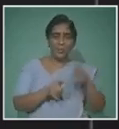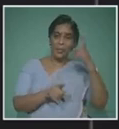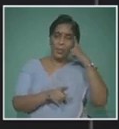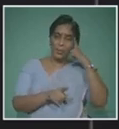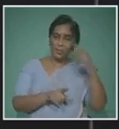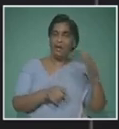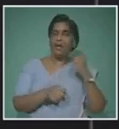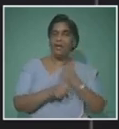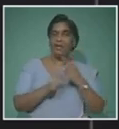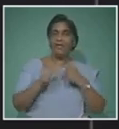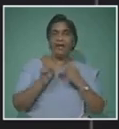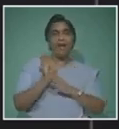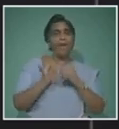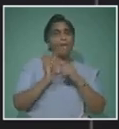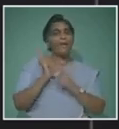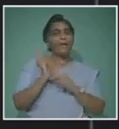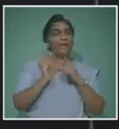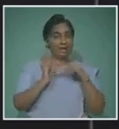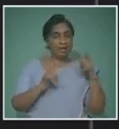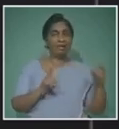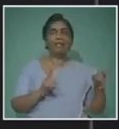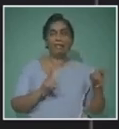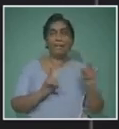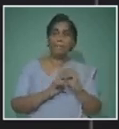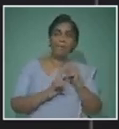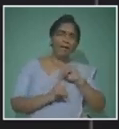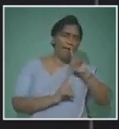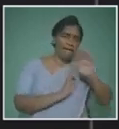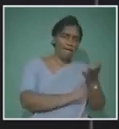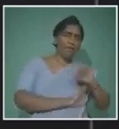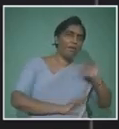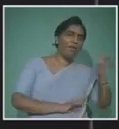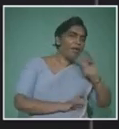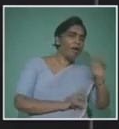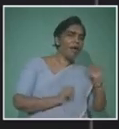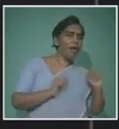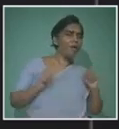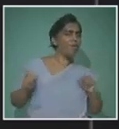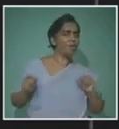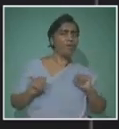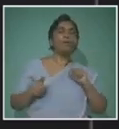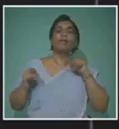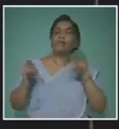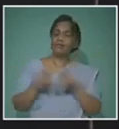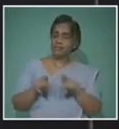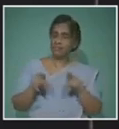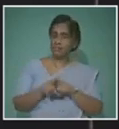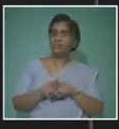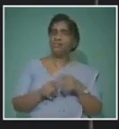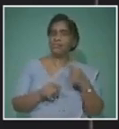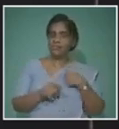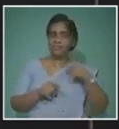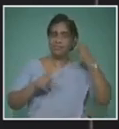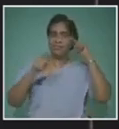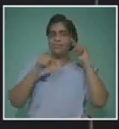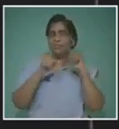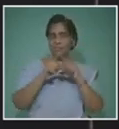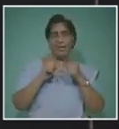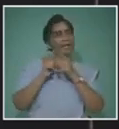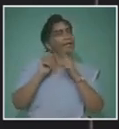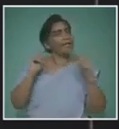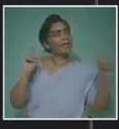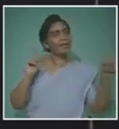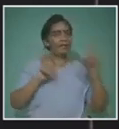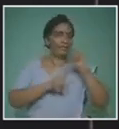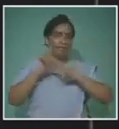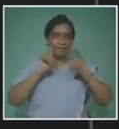එතුමාගෙන් හොඳ ටියුෂන් එකක් ගන්න පුළුවන් ප්‍රසන්න රණතුංග මහත්මයාට ඒව හැන්ඩල් කරේ මොකද්ද කියලා ඉවරලා. ඉතින් ඒ නිසා මම ඒ පිළිබඳව තව දීර්ඝව කතා